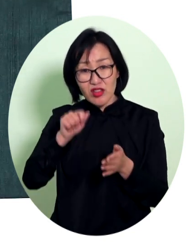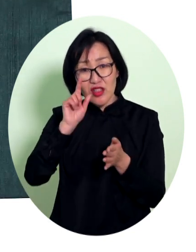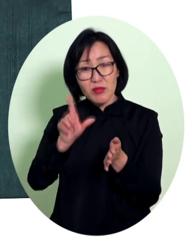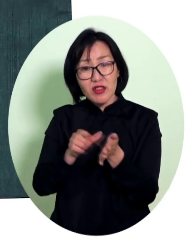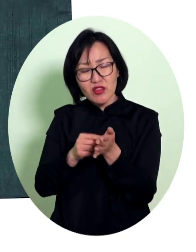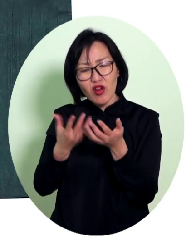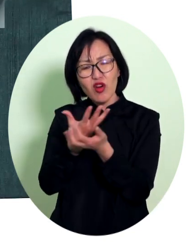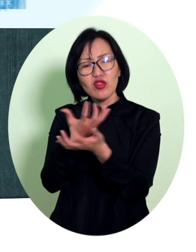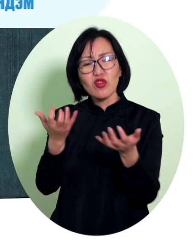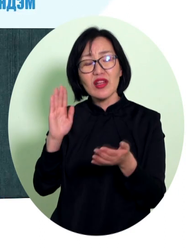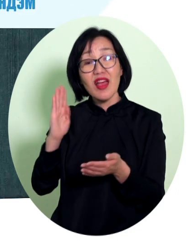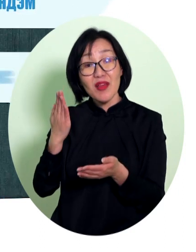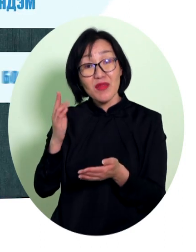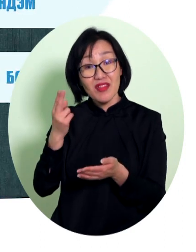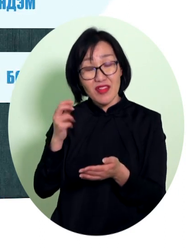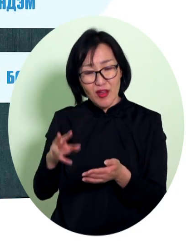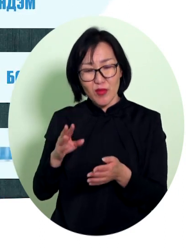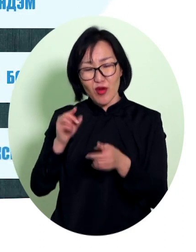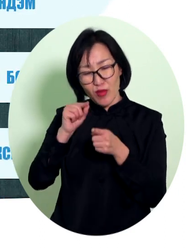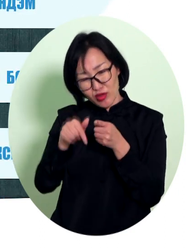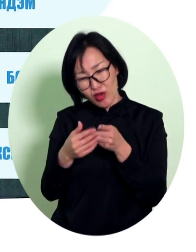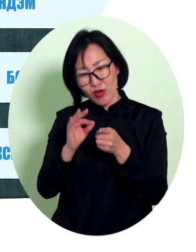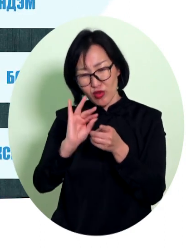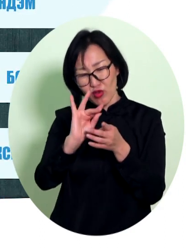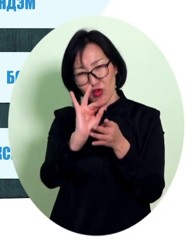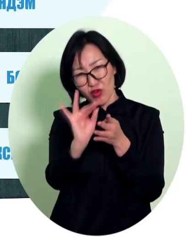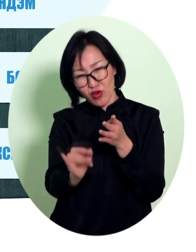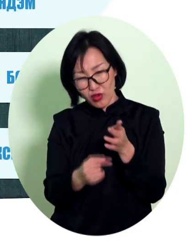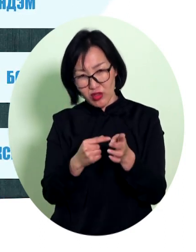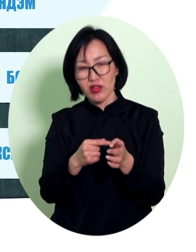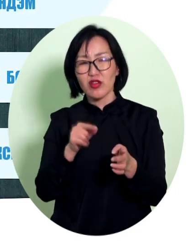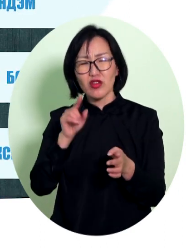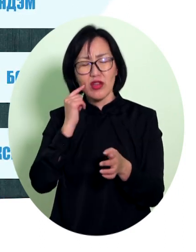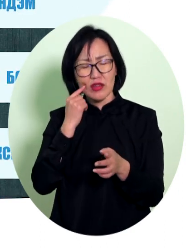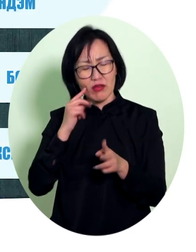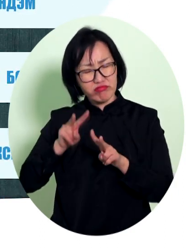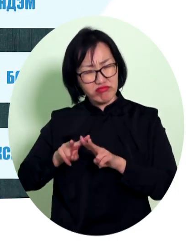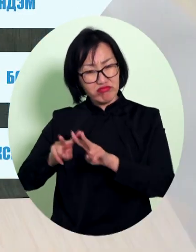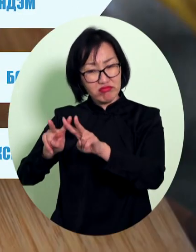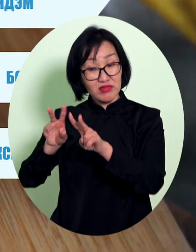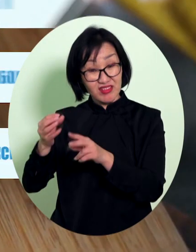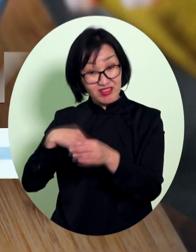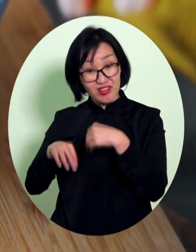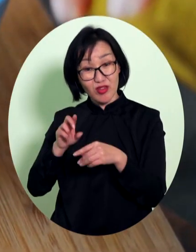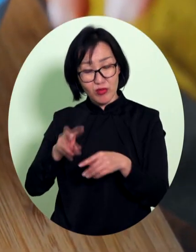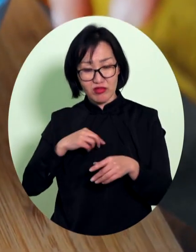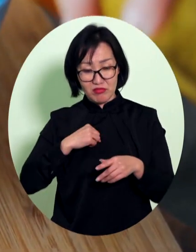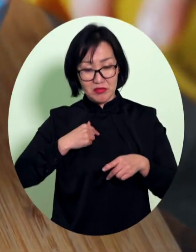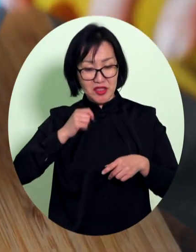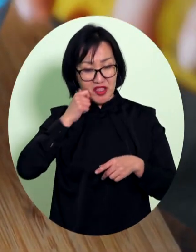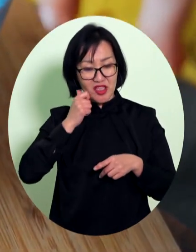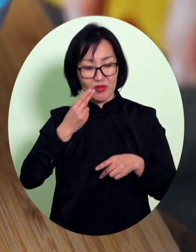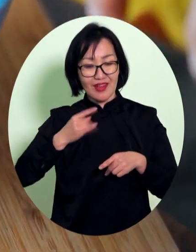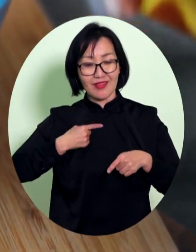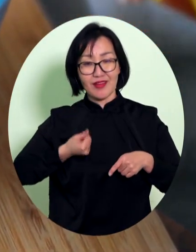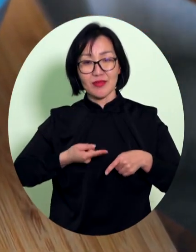нүүрсүс, эслэг, олон төрлийн аминдэм, эрдэс бодис, антиоксидантуудаар нэм баялагдвал тогтмол хэрэглэснээр бийг эрүүлжүүлж, дархлааг